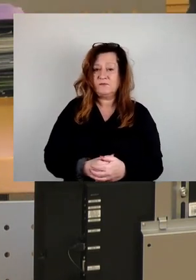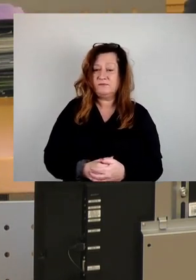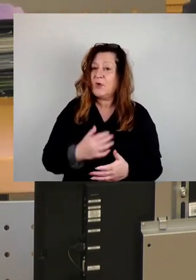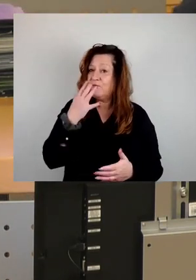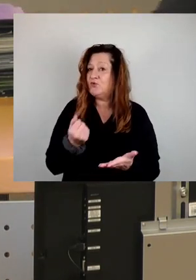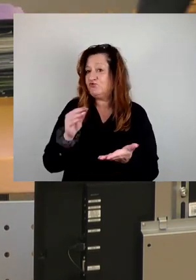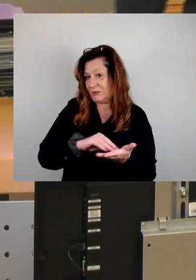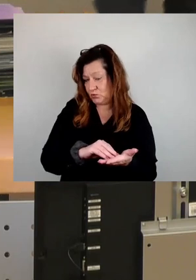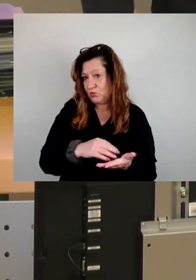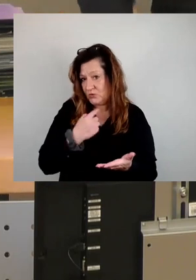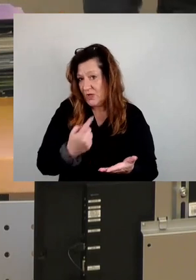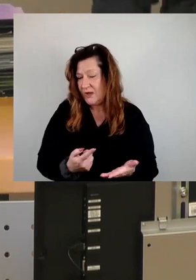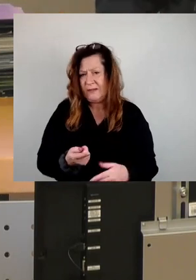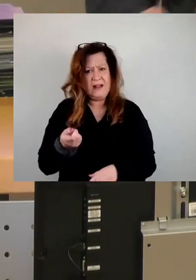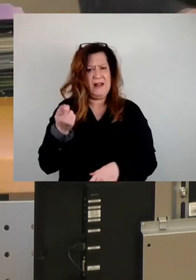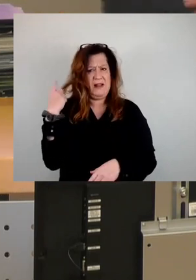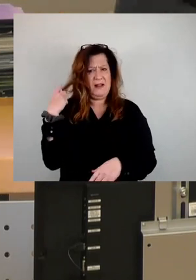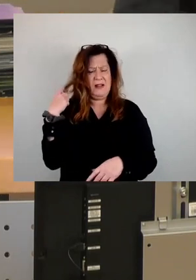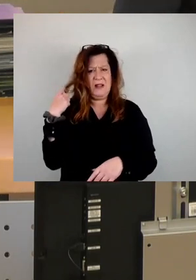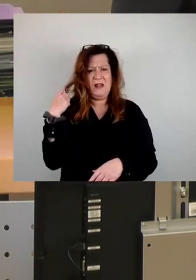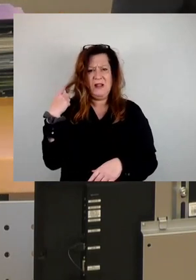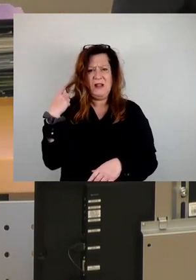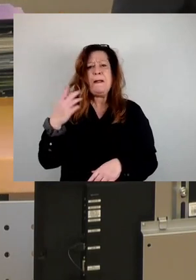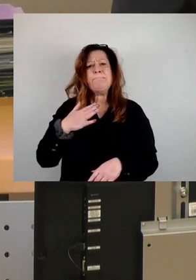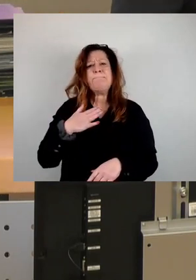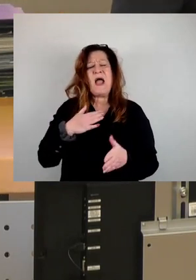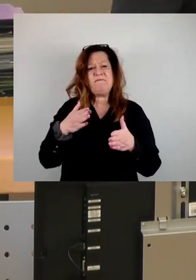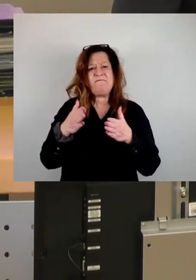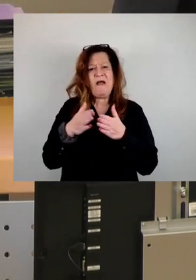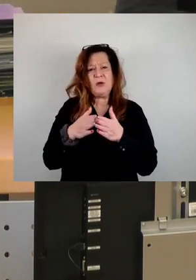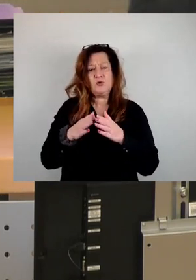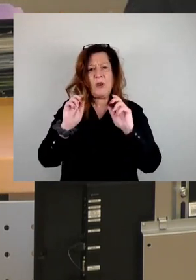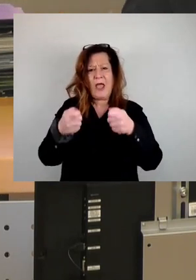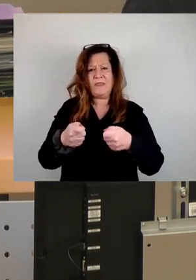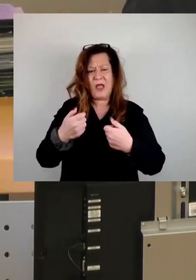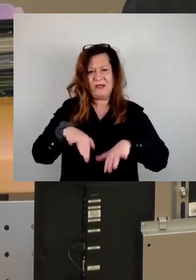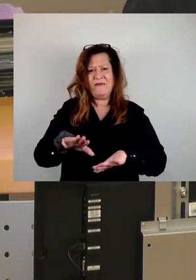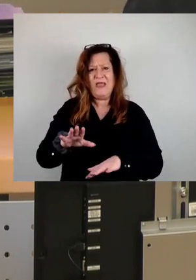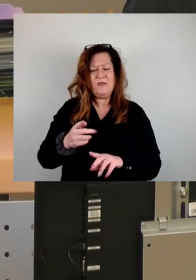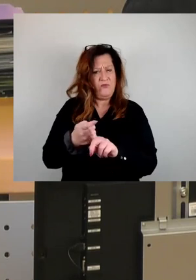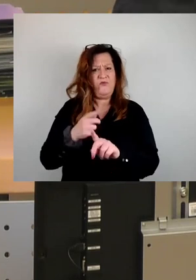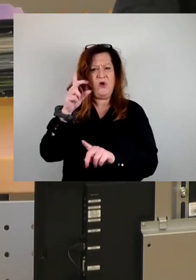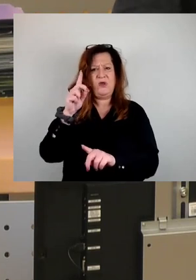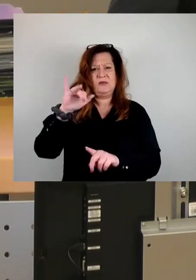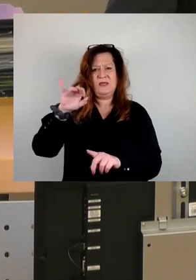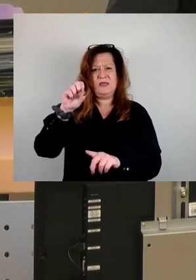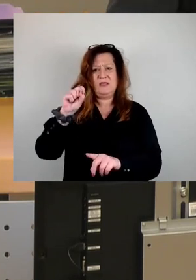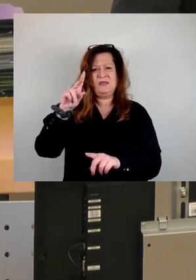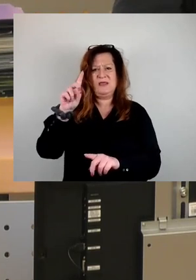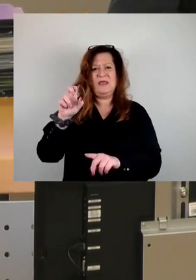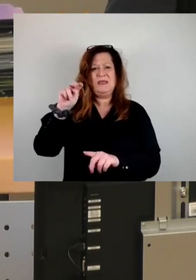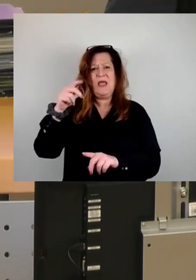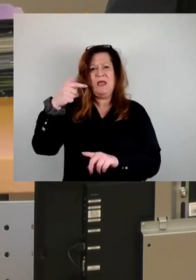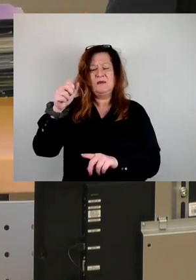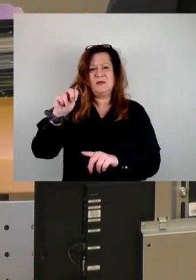vor einem Jahr der Antrag meiner Fraktion, der Dissidenten, dass wir gesagt haben, ja, Buga, wunderbar, aber es kann nicht sein, dass es alles nur